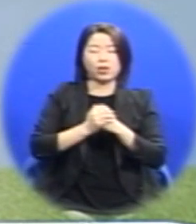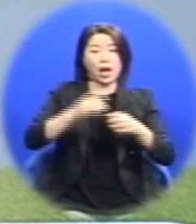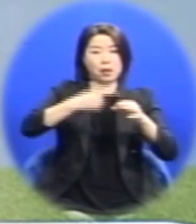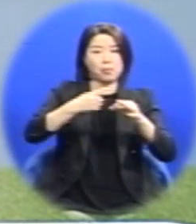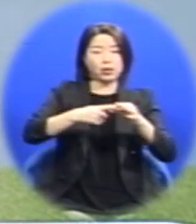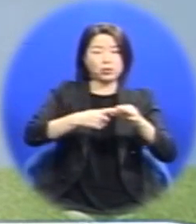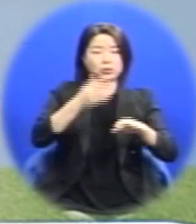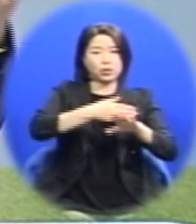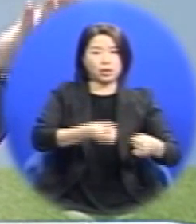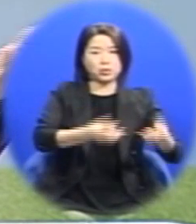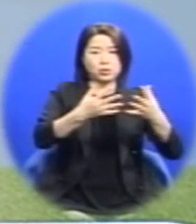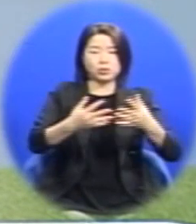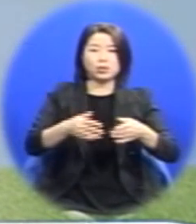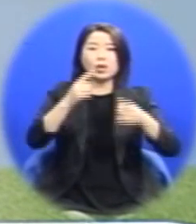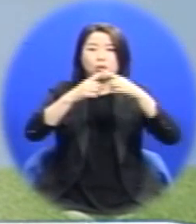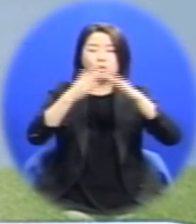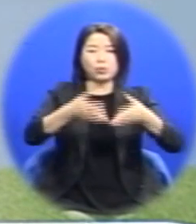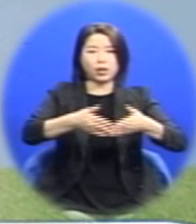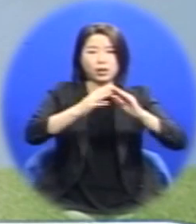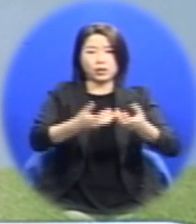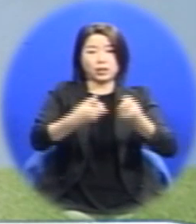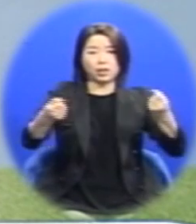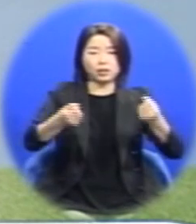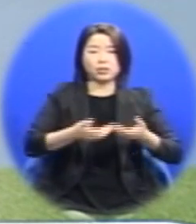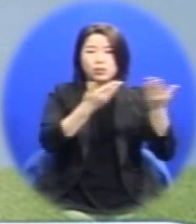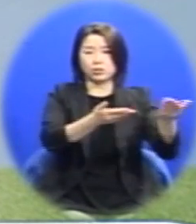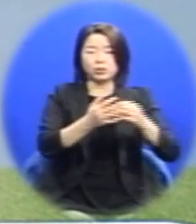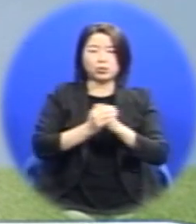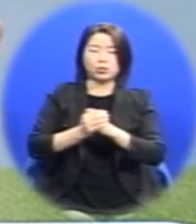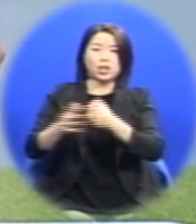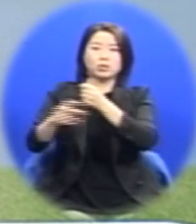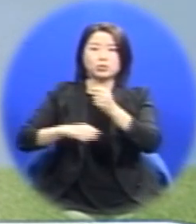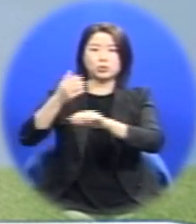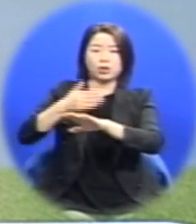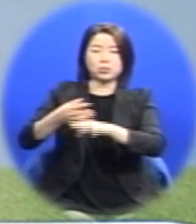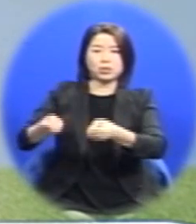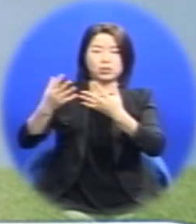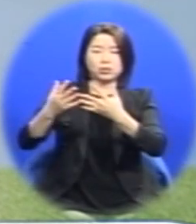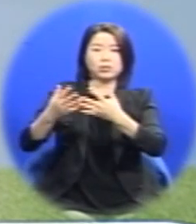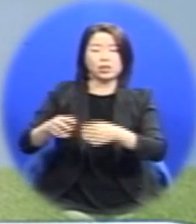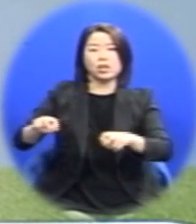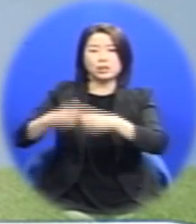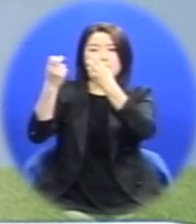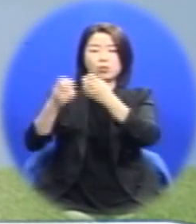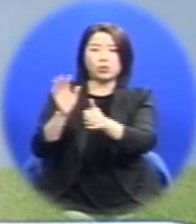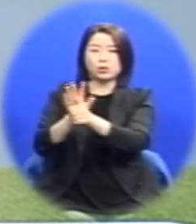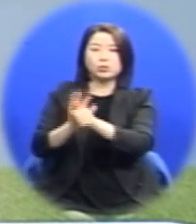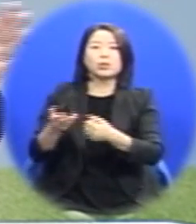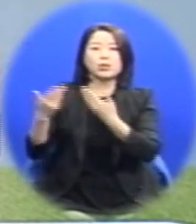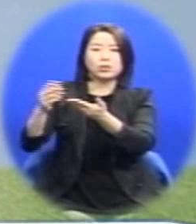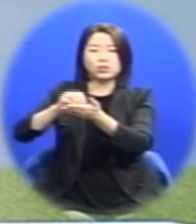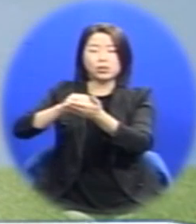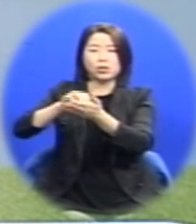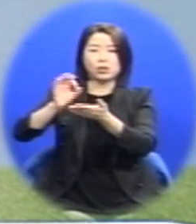맥주감사주일 헌금은 분리개척교회 헌금으로, 추수감사절 헌금은 재난헌금, 구호헌금으로 교회 재정에서